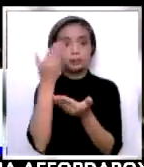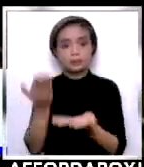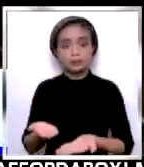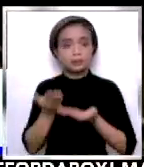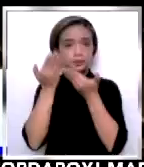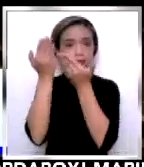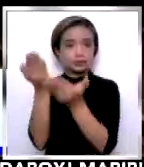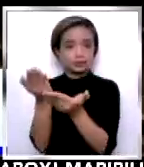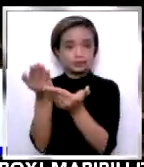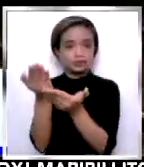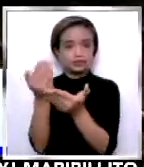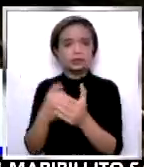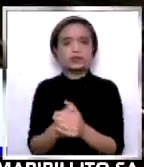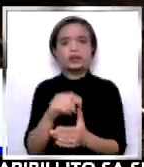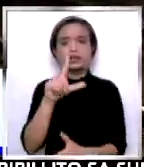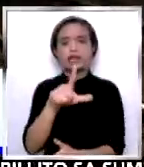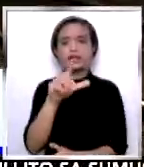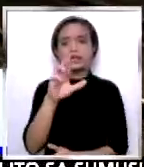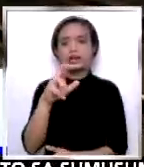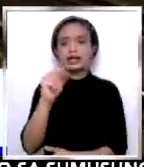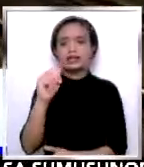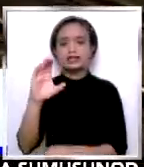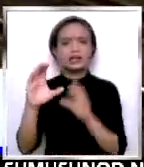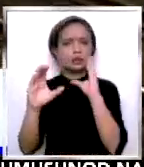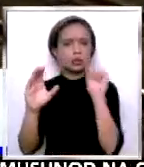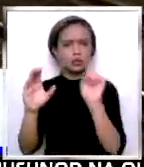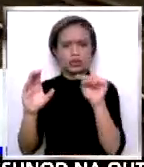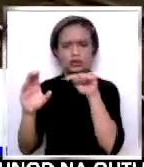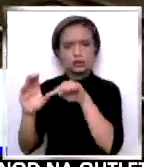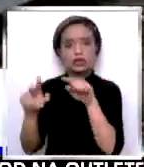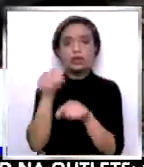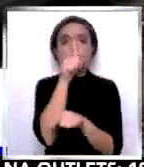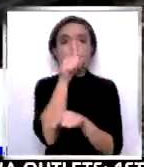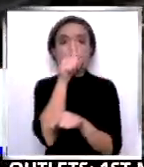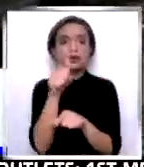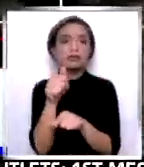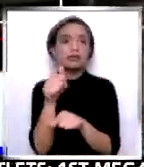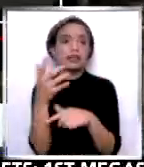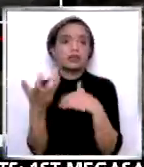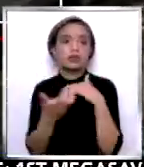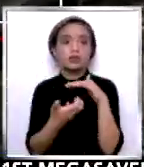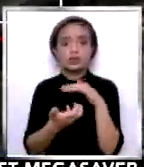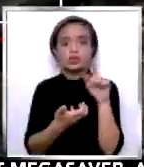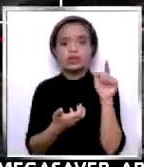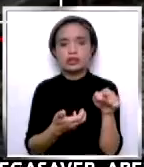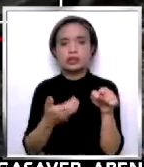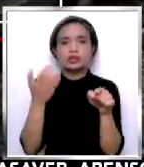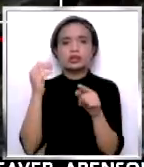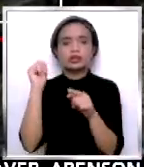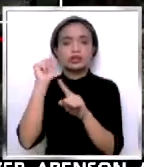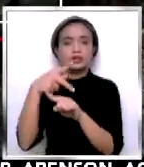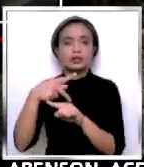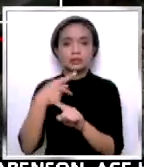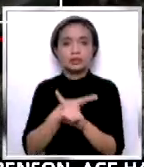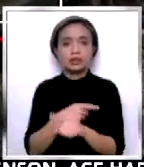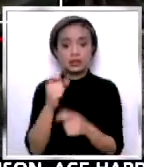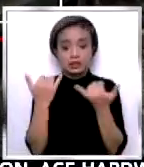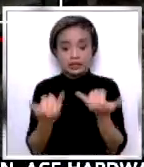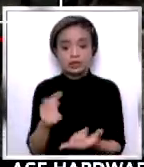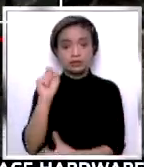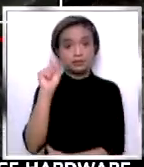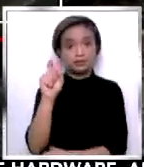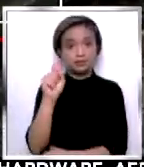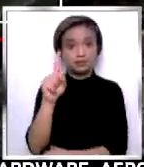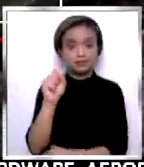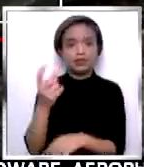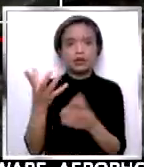o LRMC na pribadong concessionaire ng LRT 1 nito pang Abril. Ang kasalukuyang 11 pesos na minimum fare gusto raw nilang